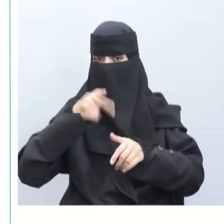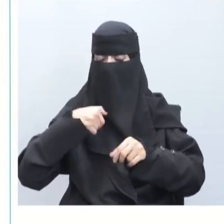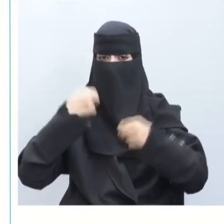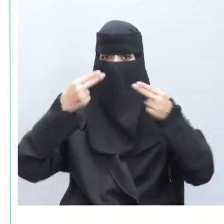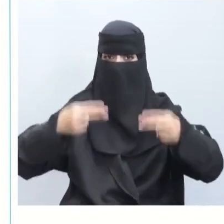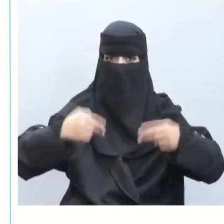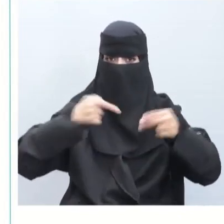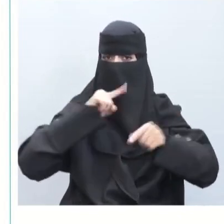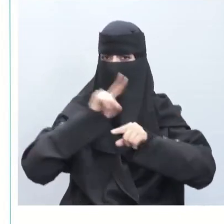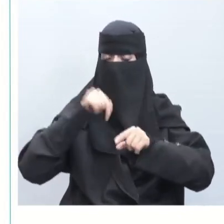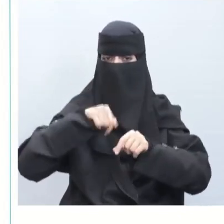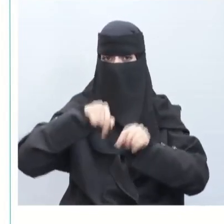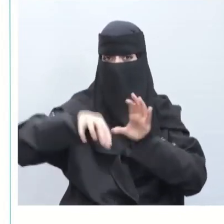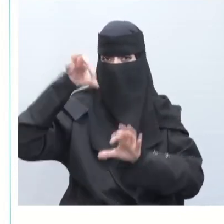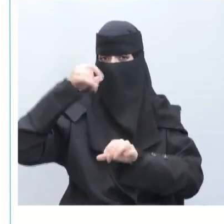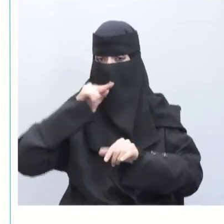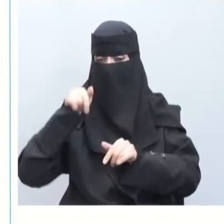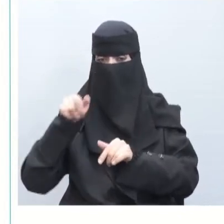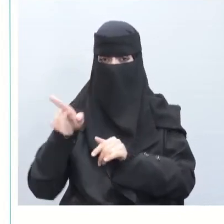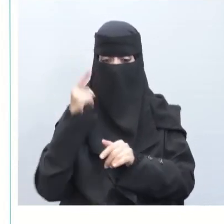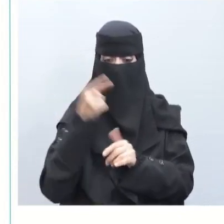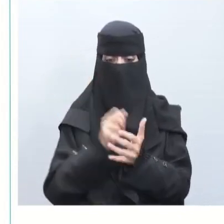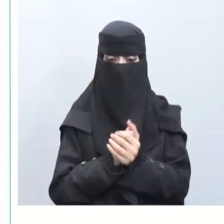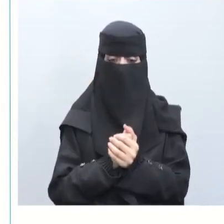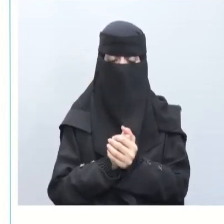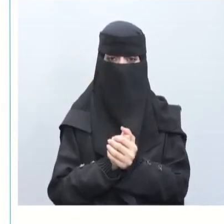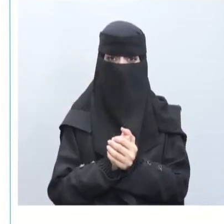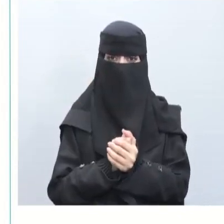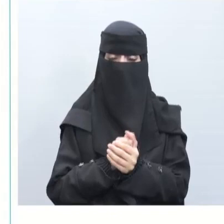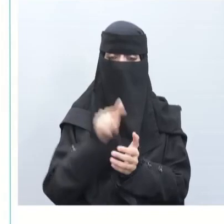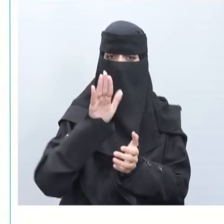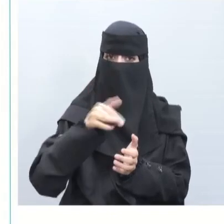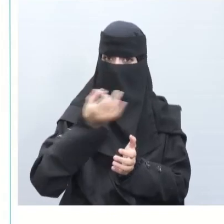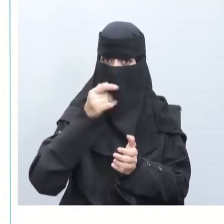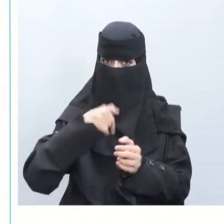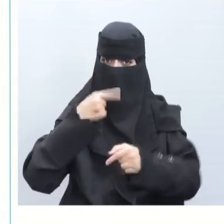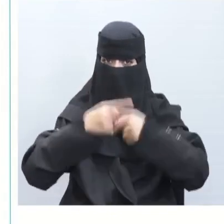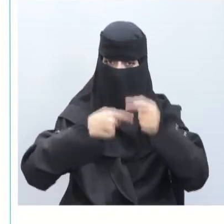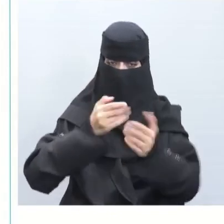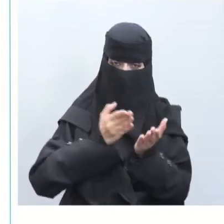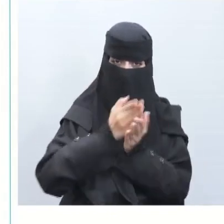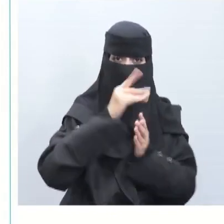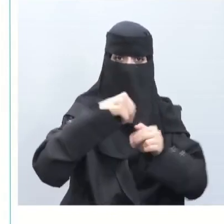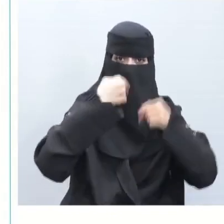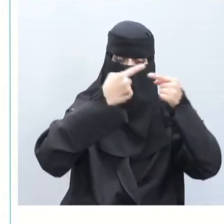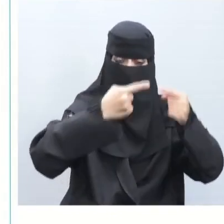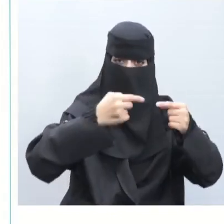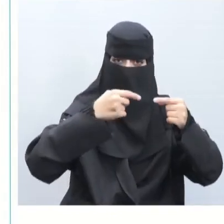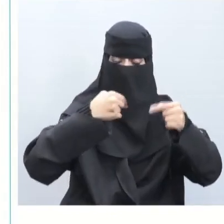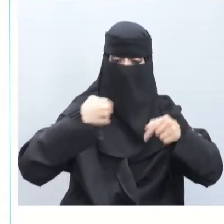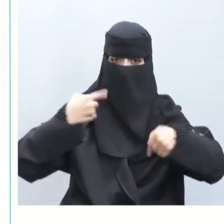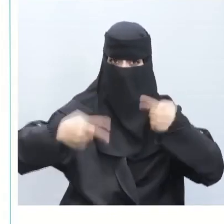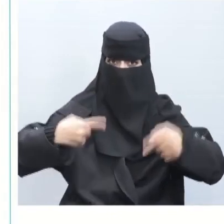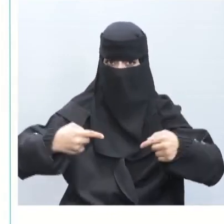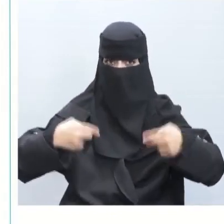ليست مستثناه من هذا الامر ذكرنا الاستدامه في الفعاليه ذكرنا الفعاليه هي كما ذكرنا